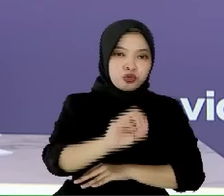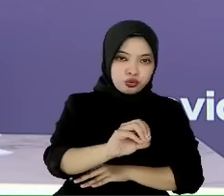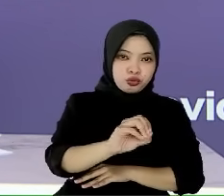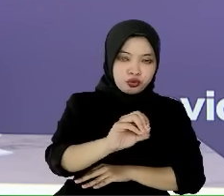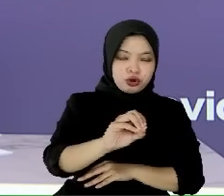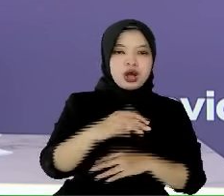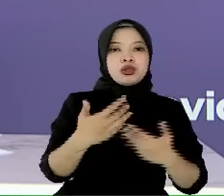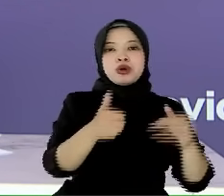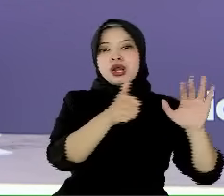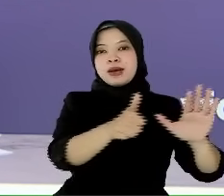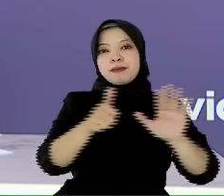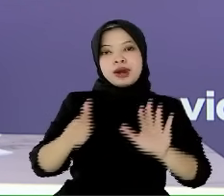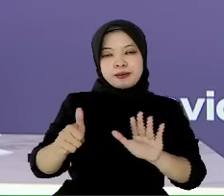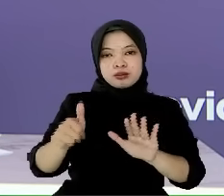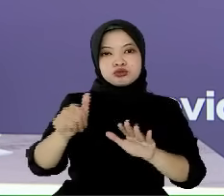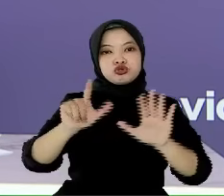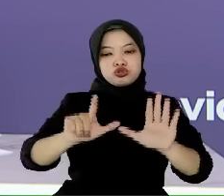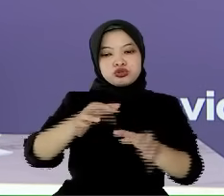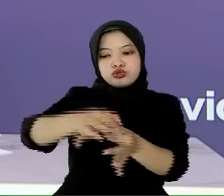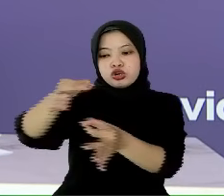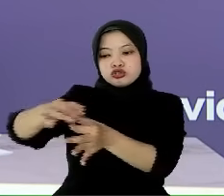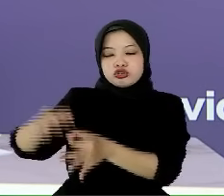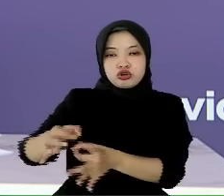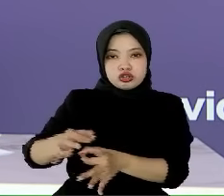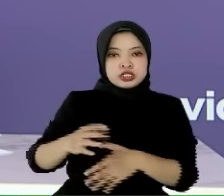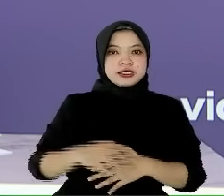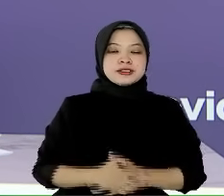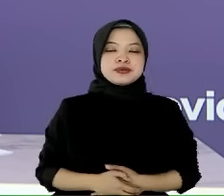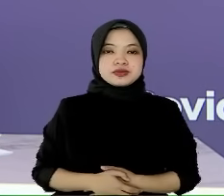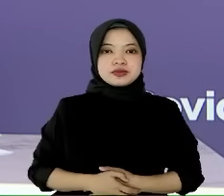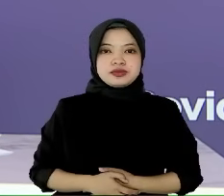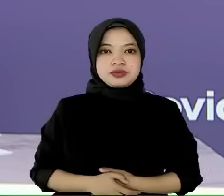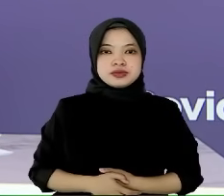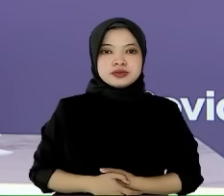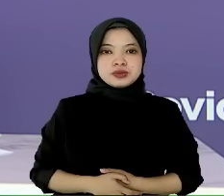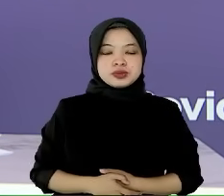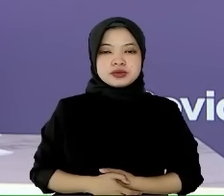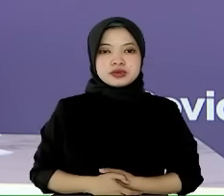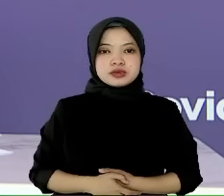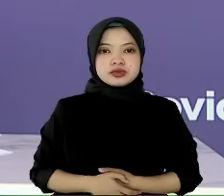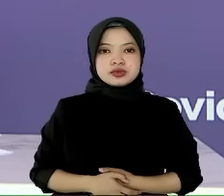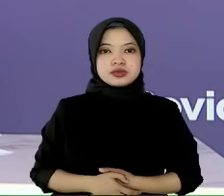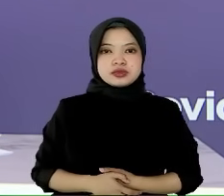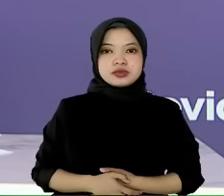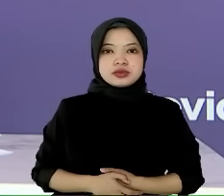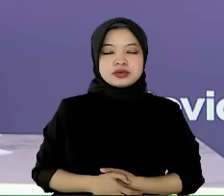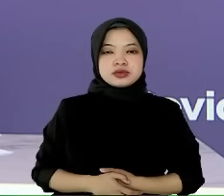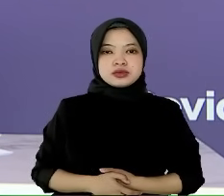276.960.670 dosis. Sampai pada hari ini,